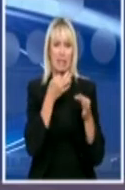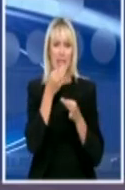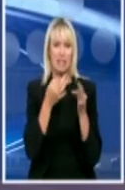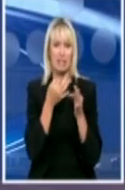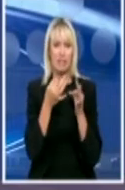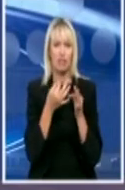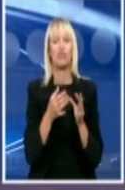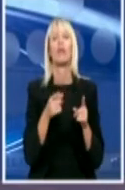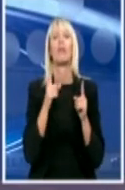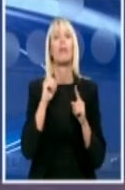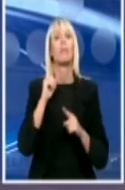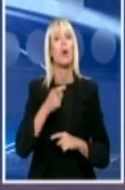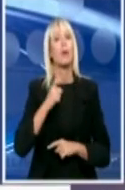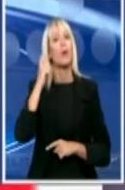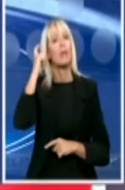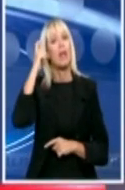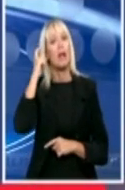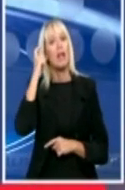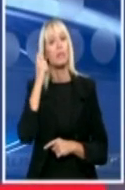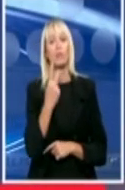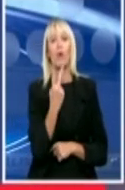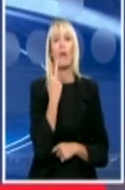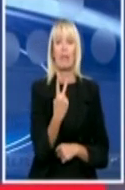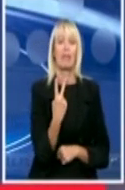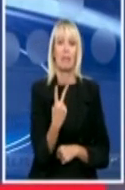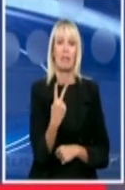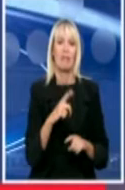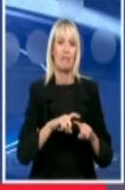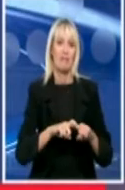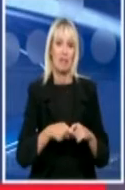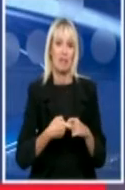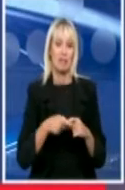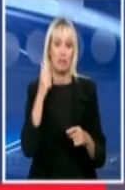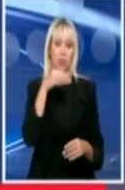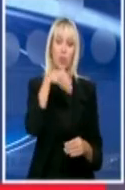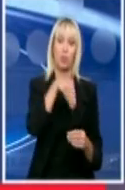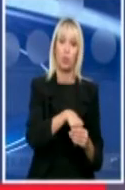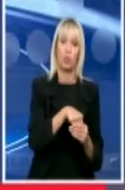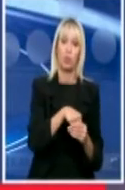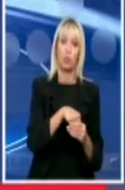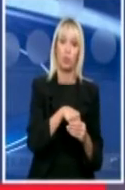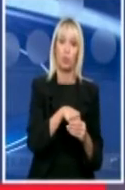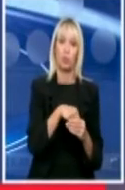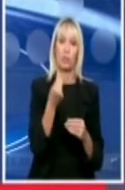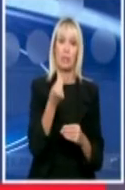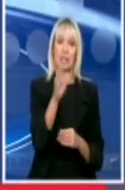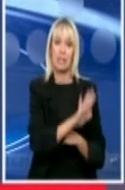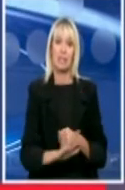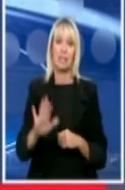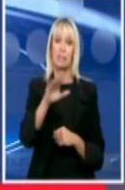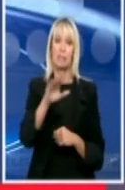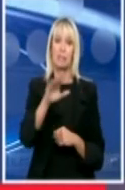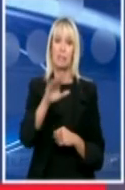da moramo razmišljati o najmanje dva vrlo važna faktora. Jedan je unutar zemlje, a to je povratak naših